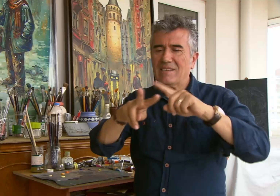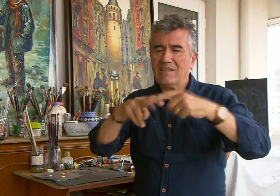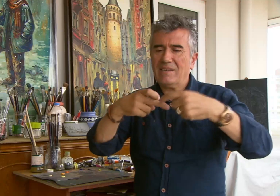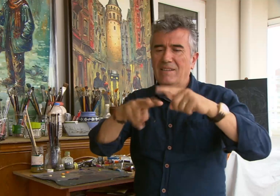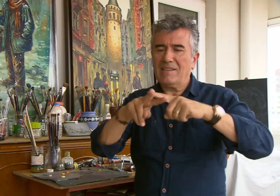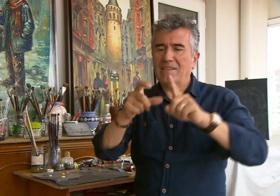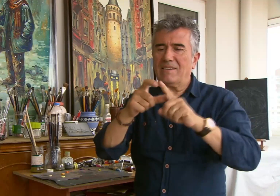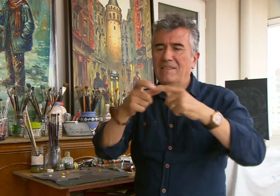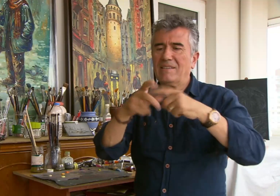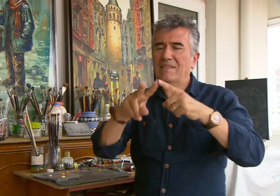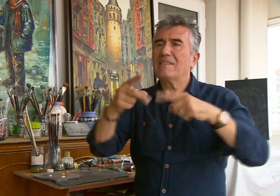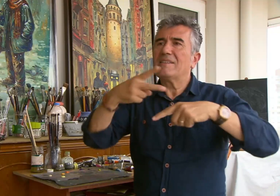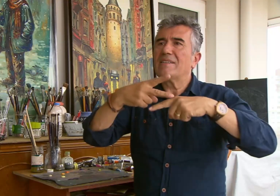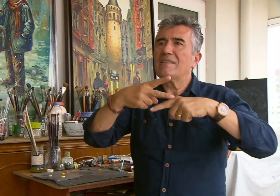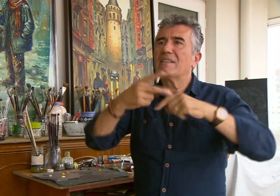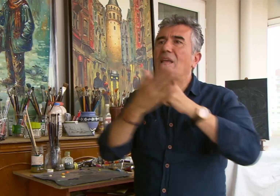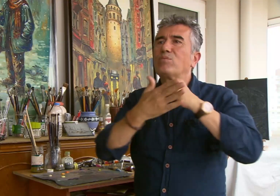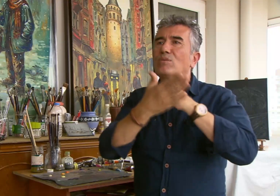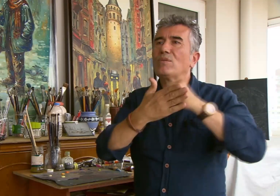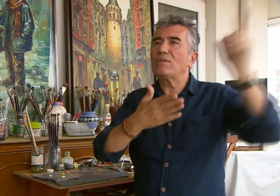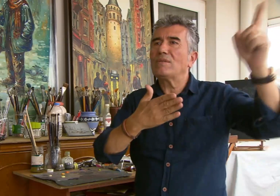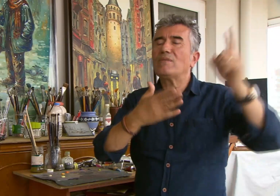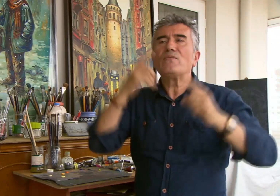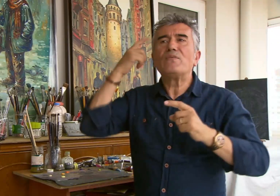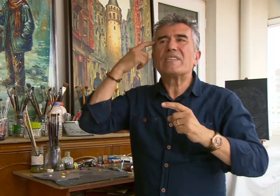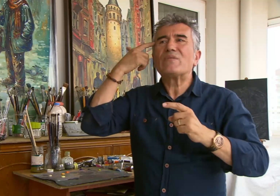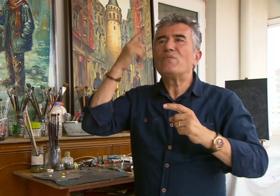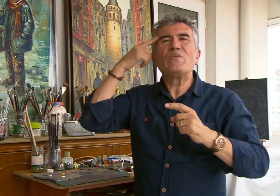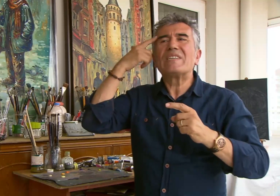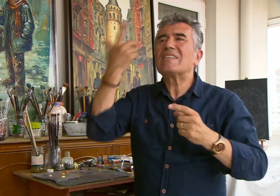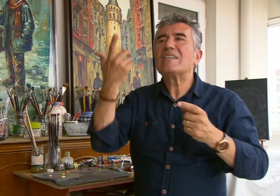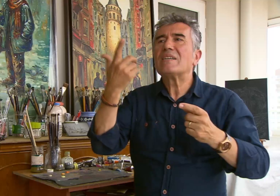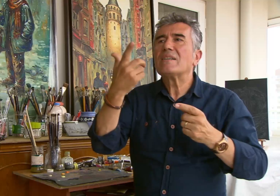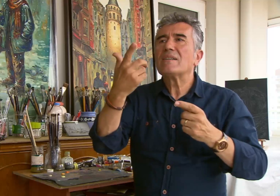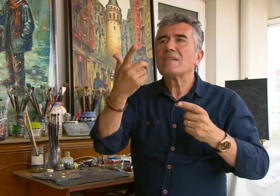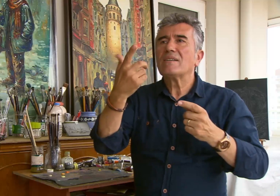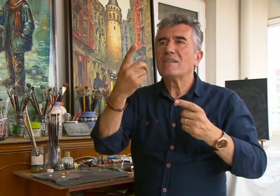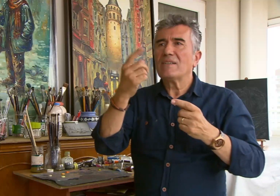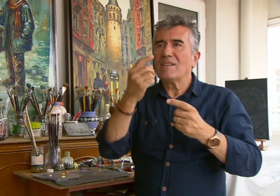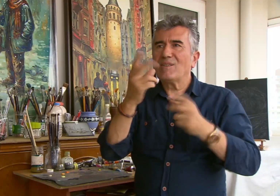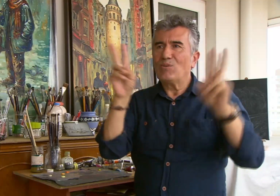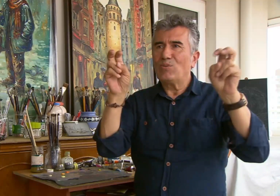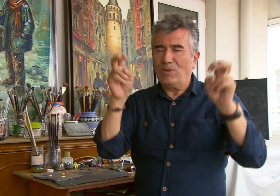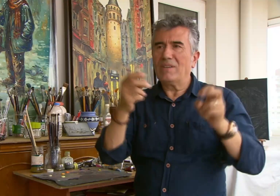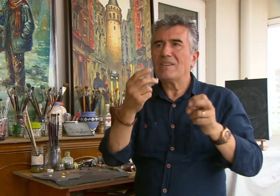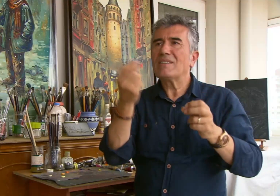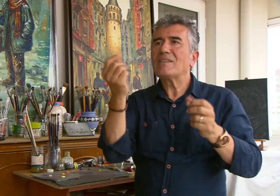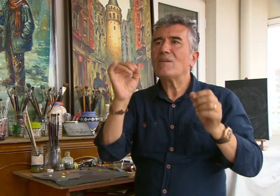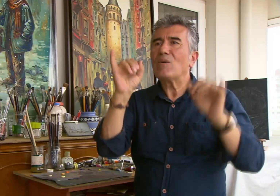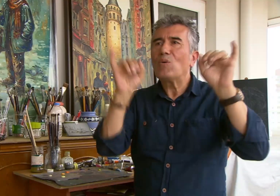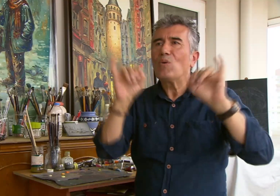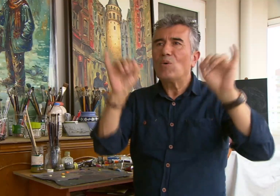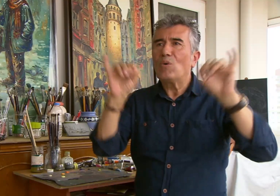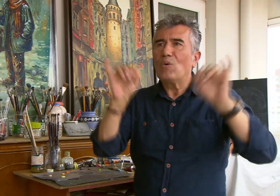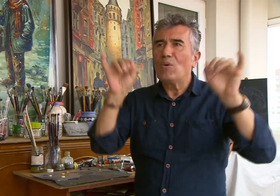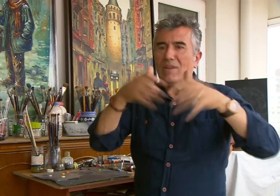Ve onun ısrarı üzerine Karadeniz Gazetesi'nin Trabzon'daki Karadeniz Gazetesi'nin yaptığı bir yarışma